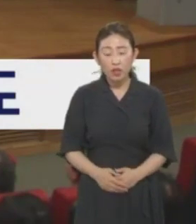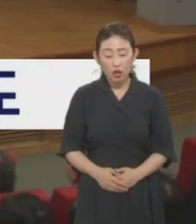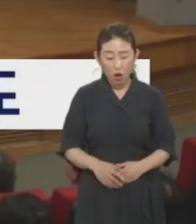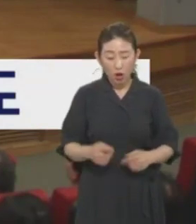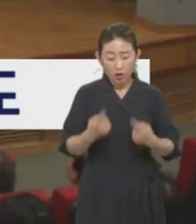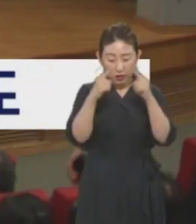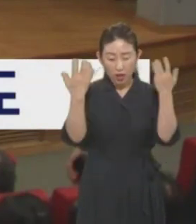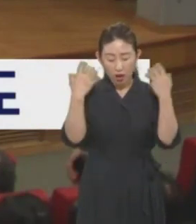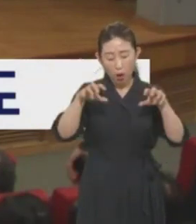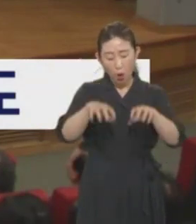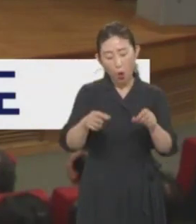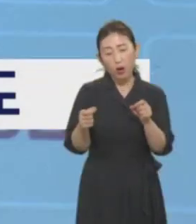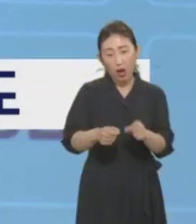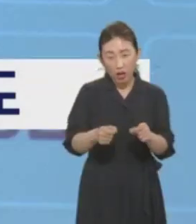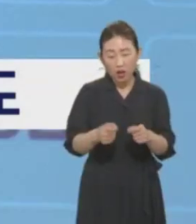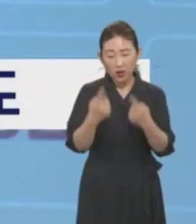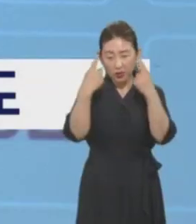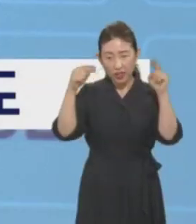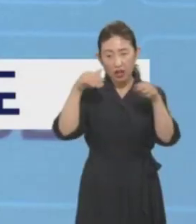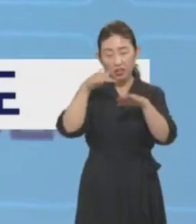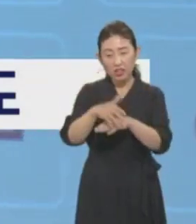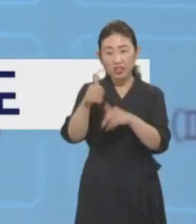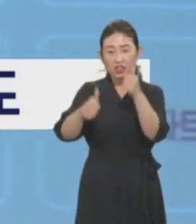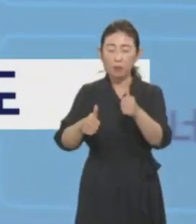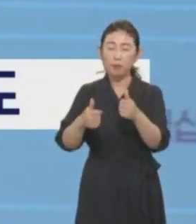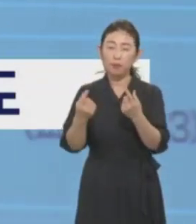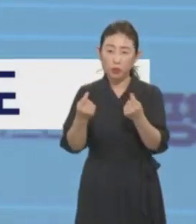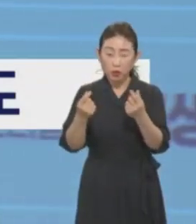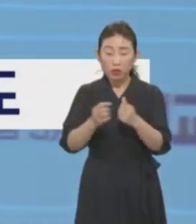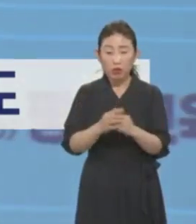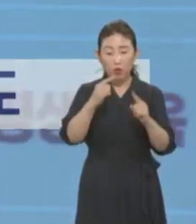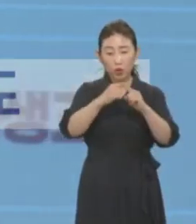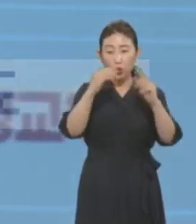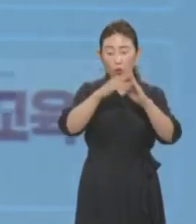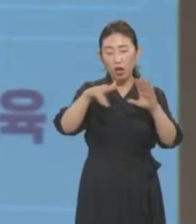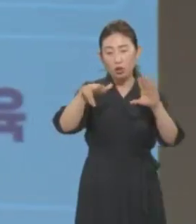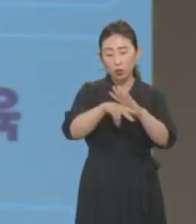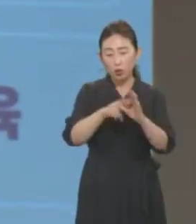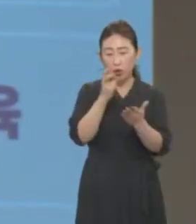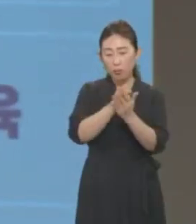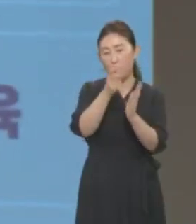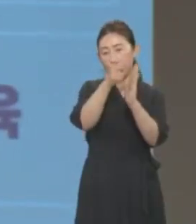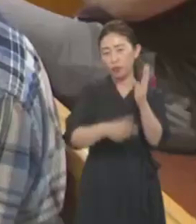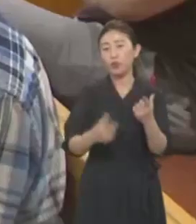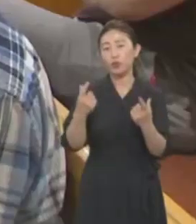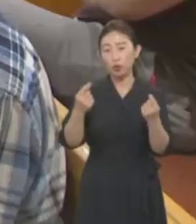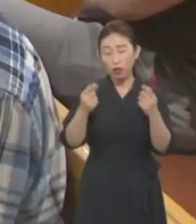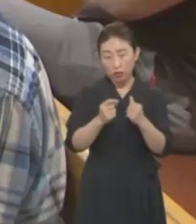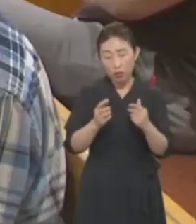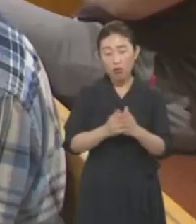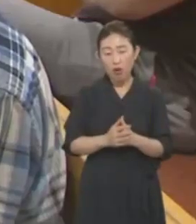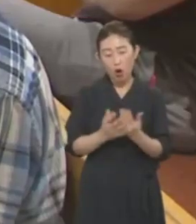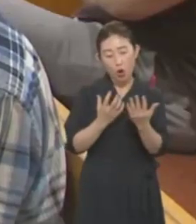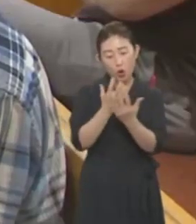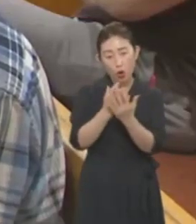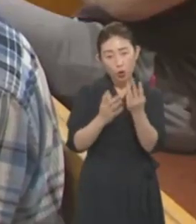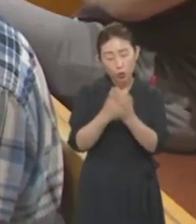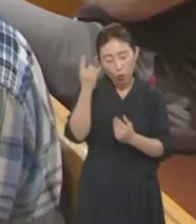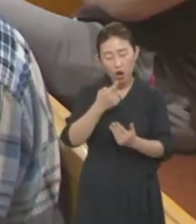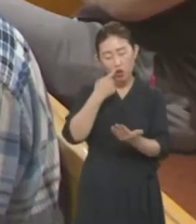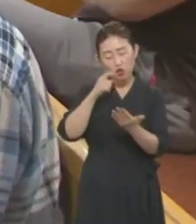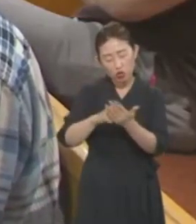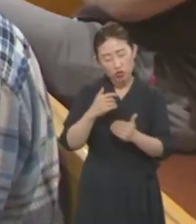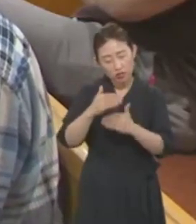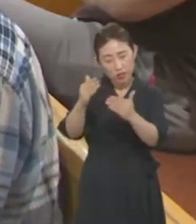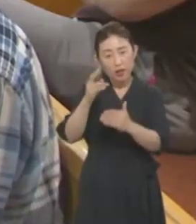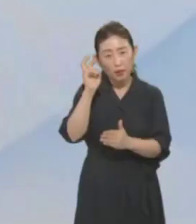위치가 가까운 데다 입시 결과가 비슷하고 개신교 감리교 계열이라는 공통점도 있어 통합 작업에 유리하게 작용할